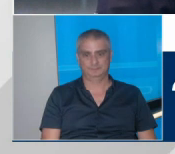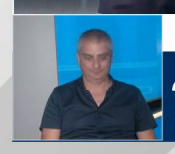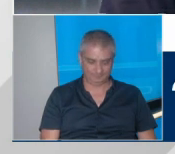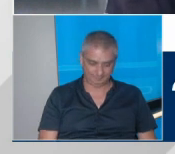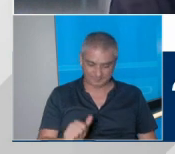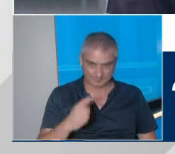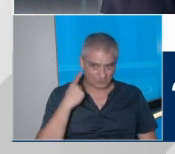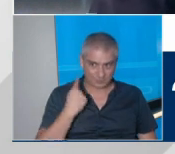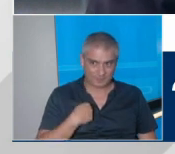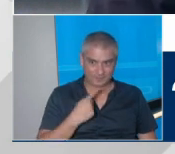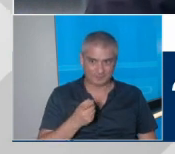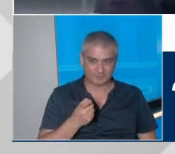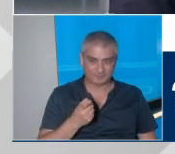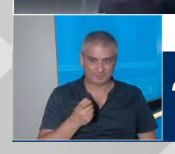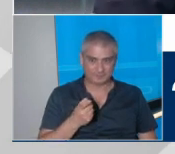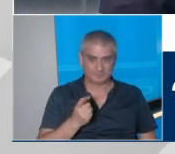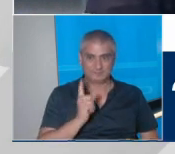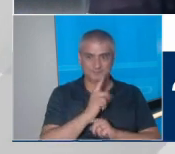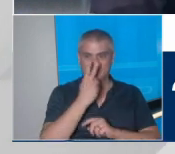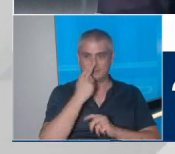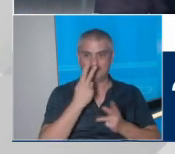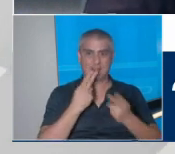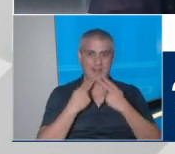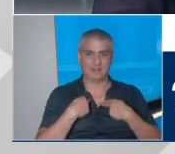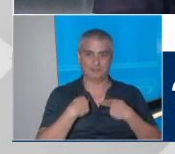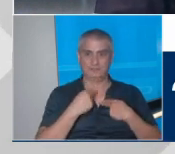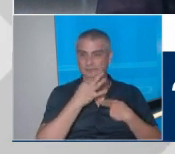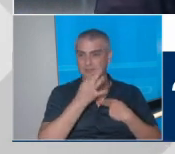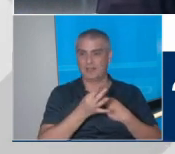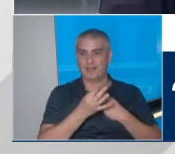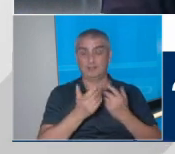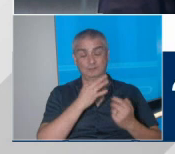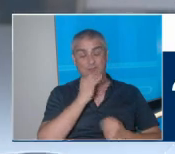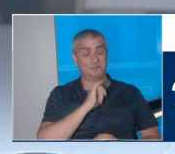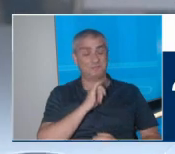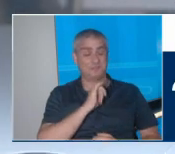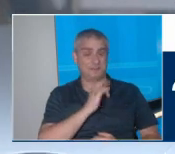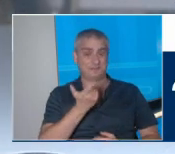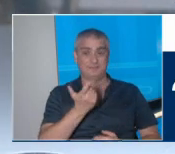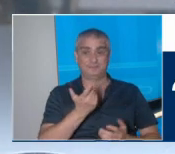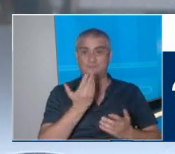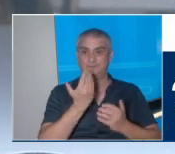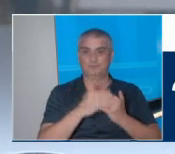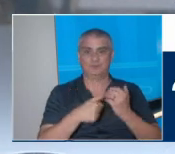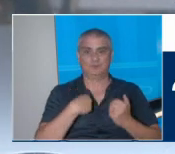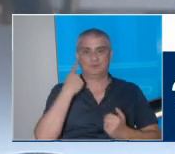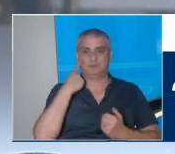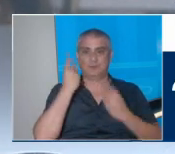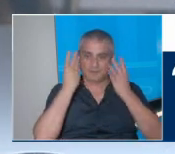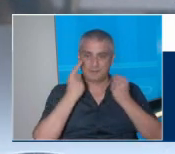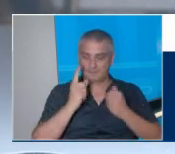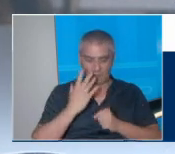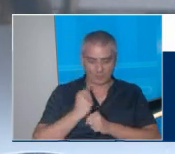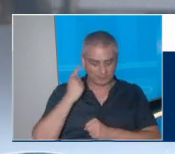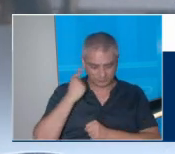ארי איתנו? מיד הוא ינסה להשיב לנו על השאלה הזו, ועל השאלה המעניינת הזו. בסוף אנחנו שומעים את החרדים. אני צריך